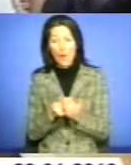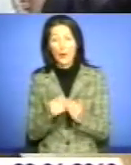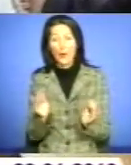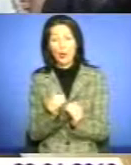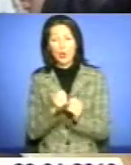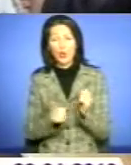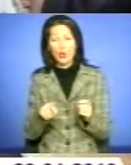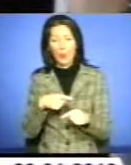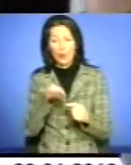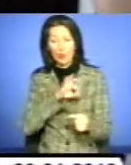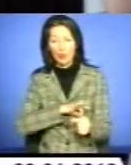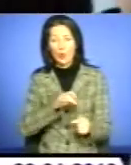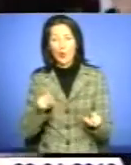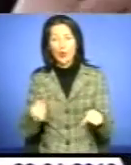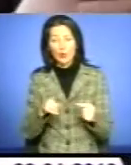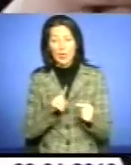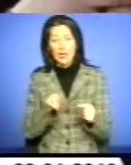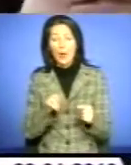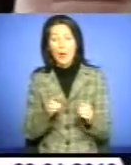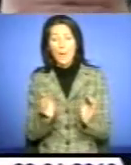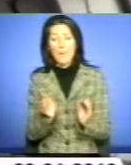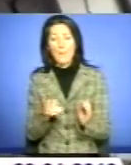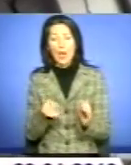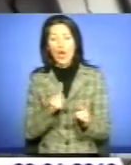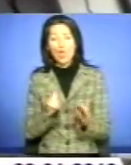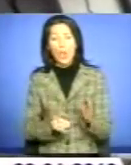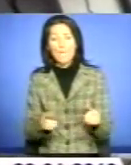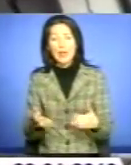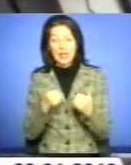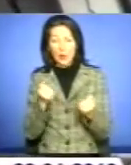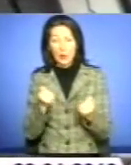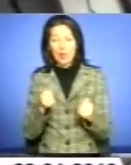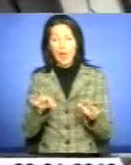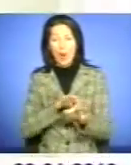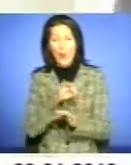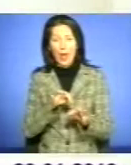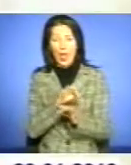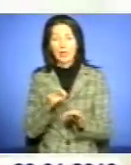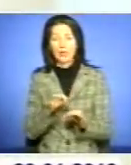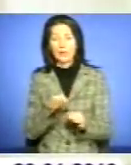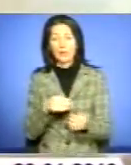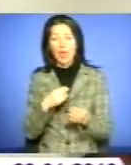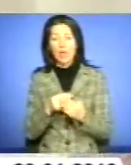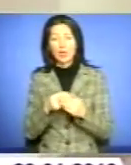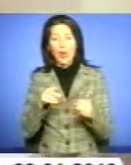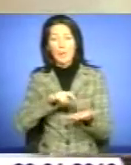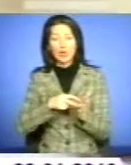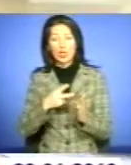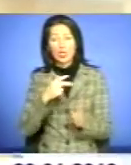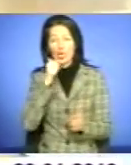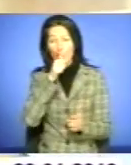що підтримуватиме бізнес-проекти початківців, оголосила місцева федерація роботодавців. Фонд планує за 3 роки профінансувати